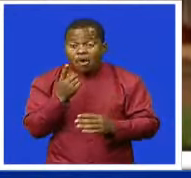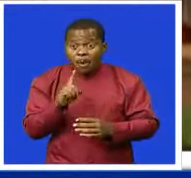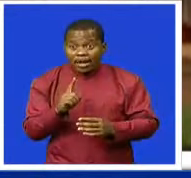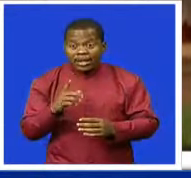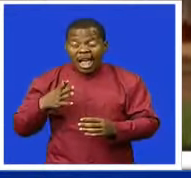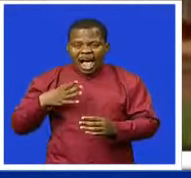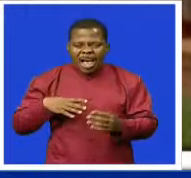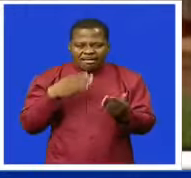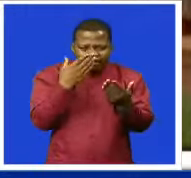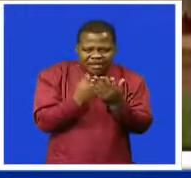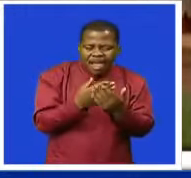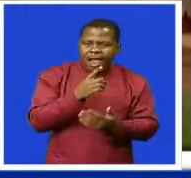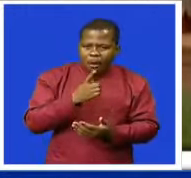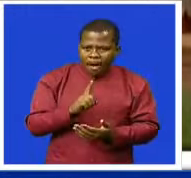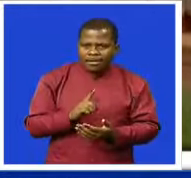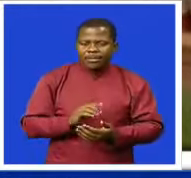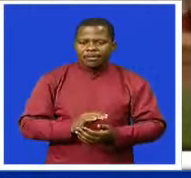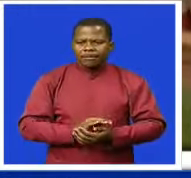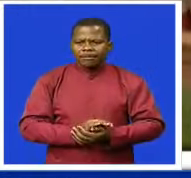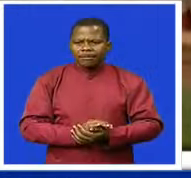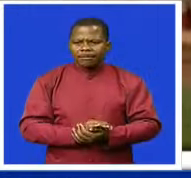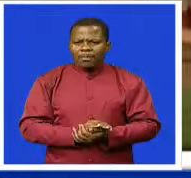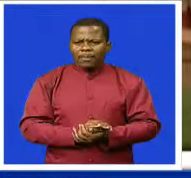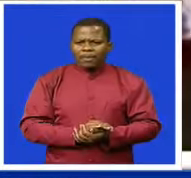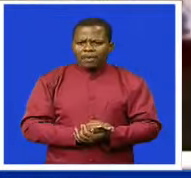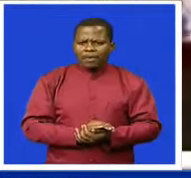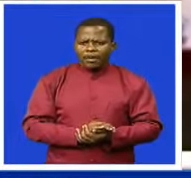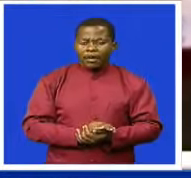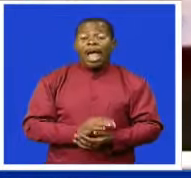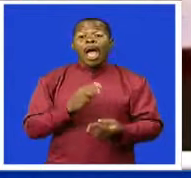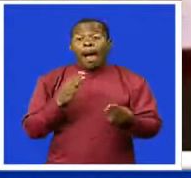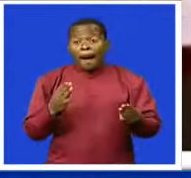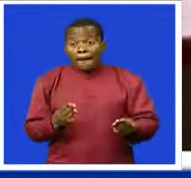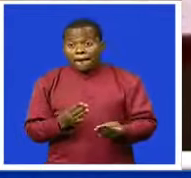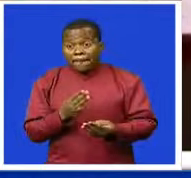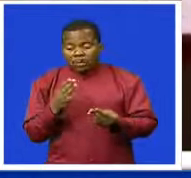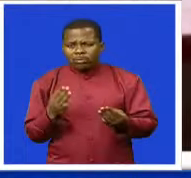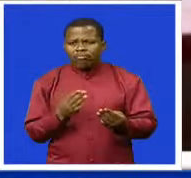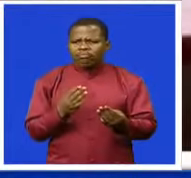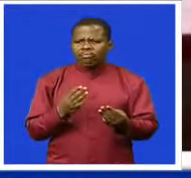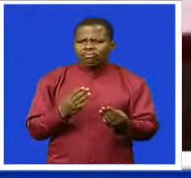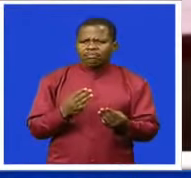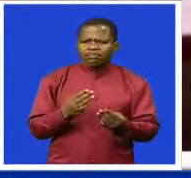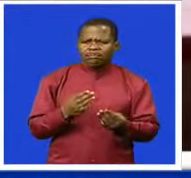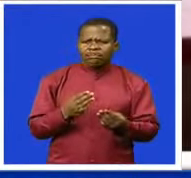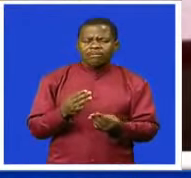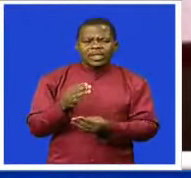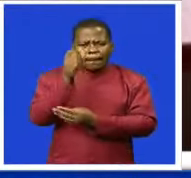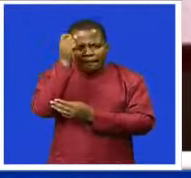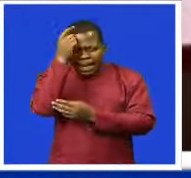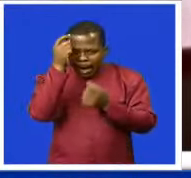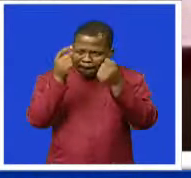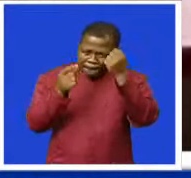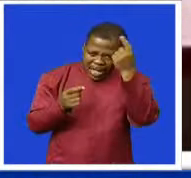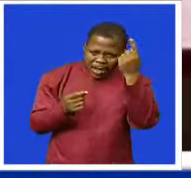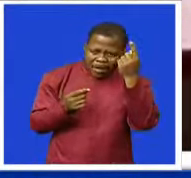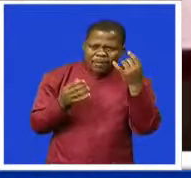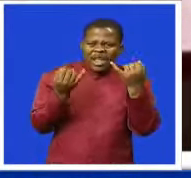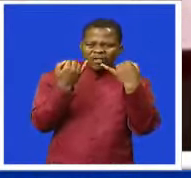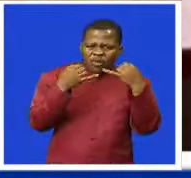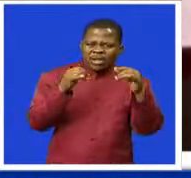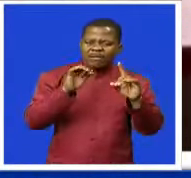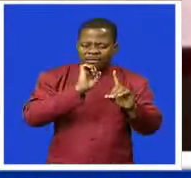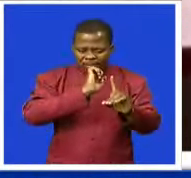Locelile ngoba kusesicelo lesi. Locelile ubeke ama-point mani bese siyakhona ukuthi